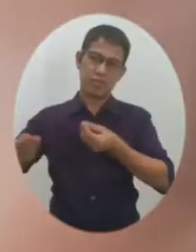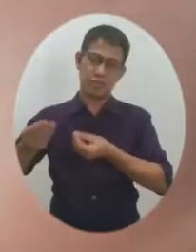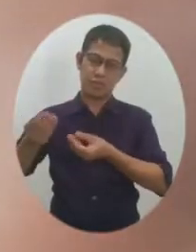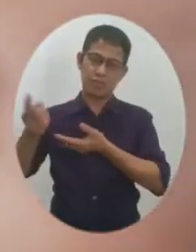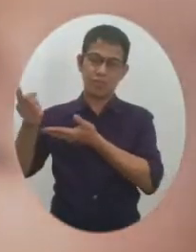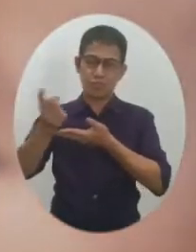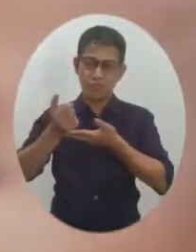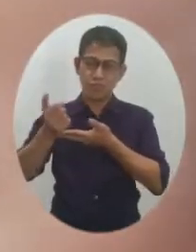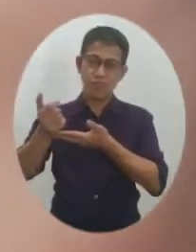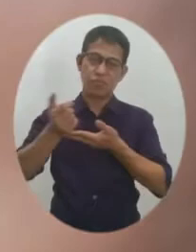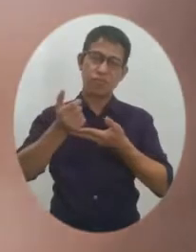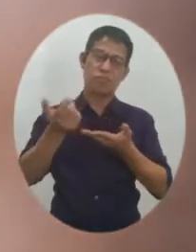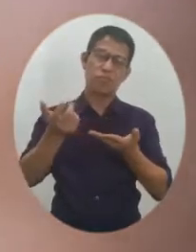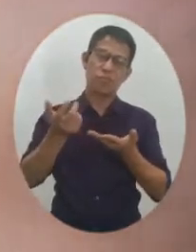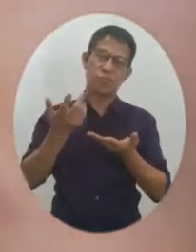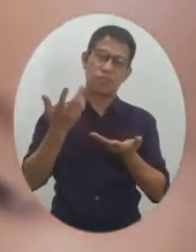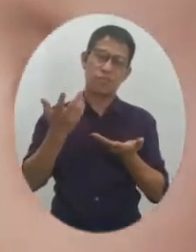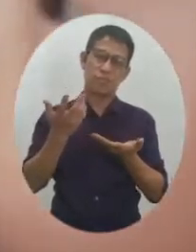po.